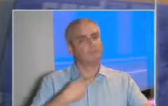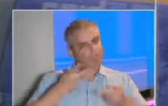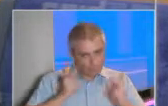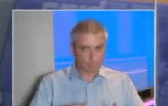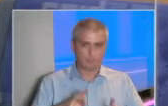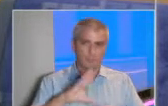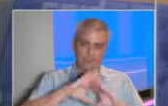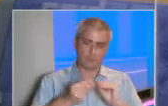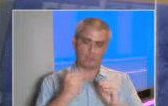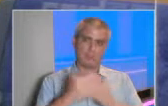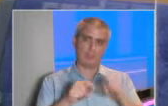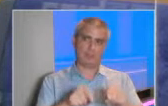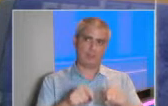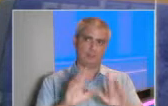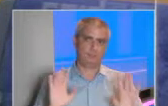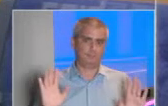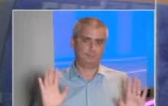נוכל להשלים את התהליך.